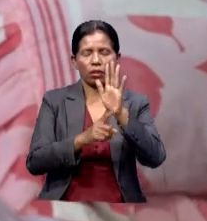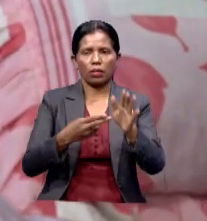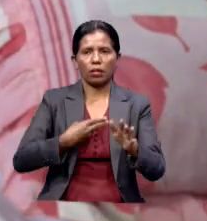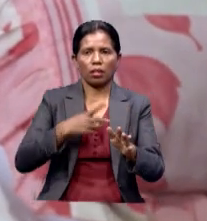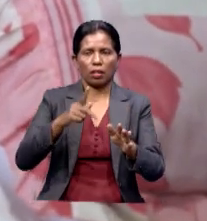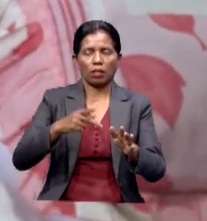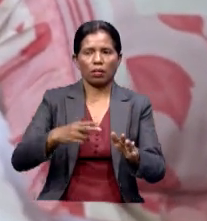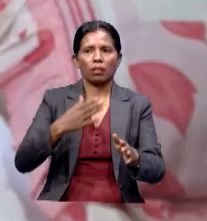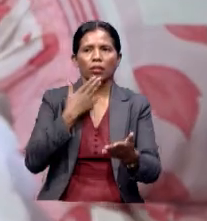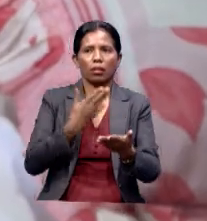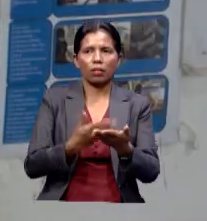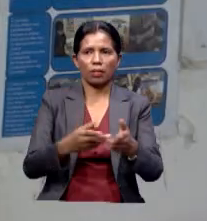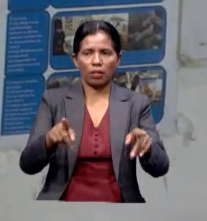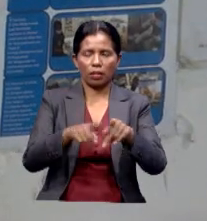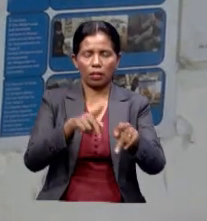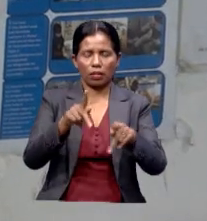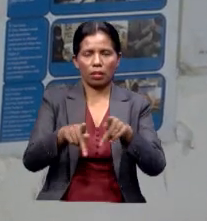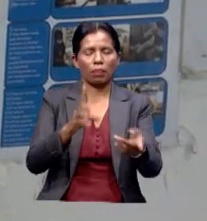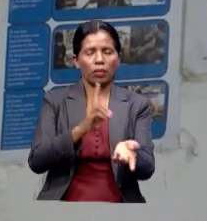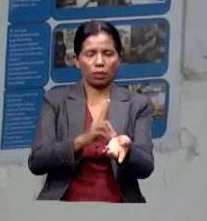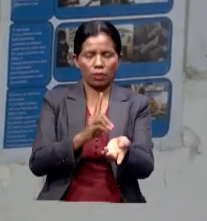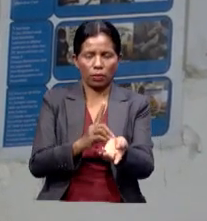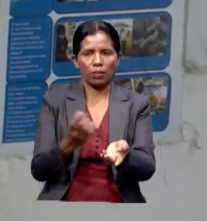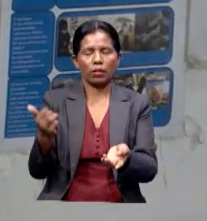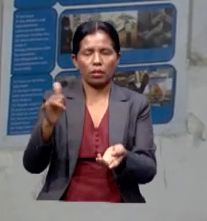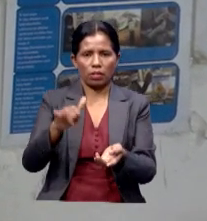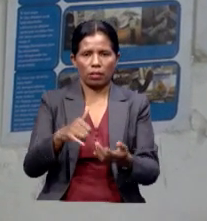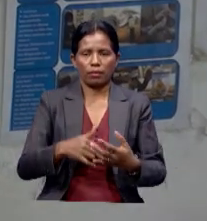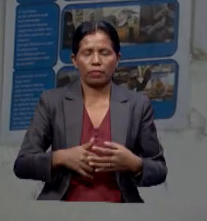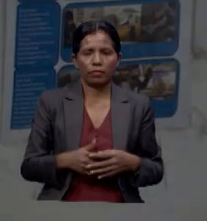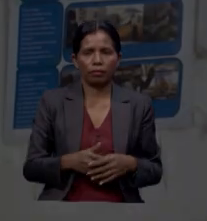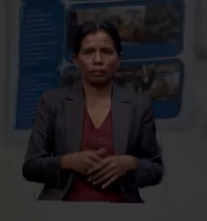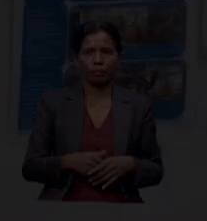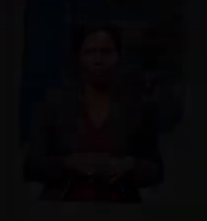atitude dia no dar profissional saúde. Efigênia Babo, Laberto da Silva, GMN.